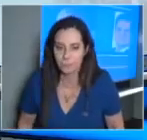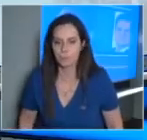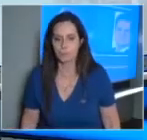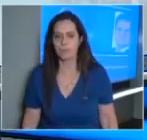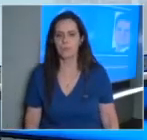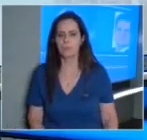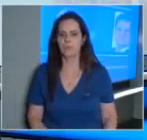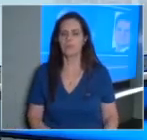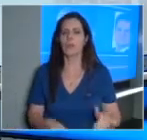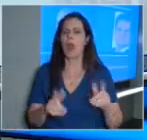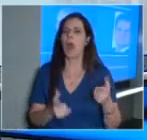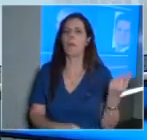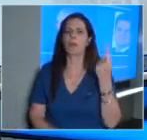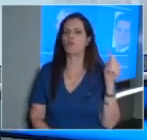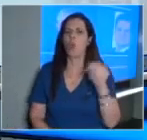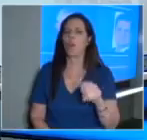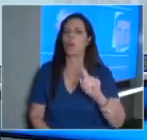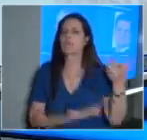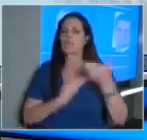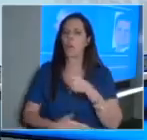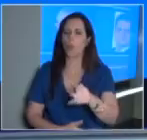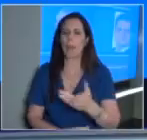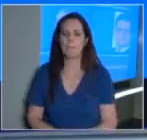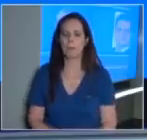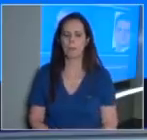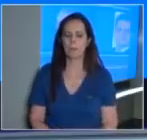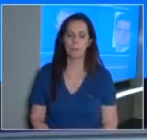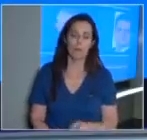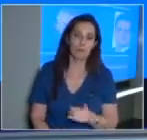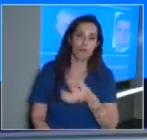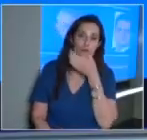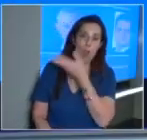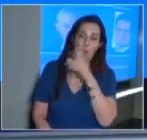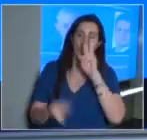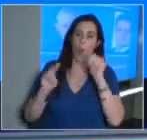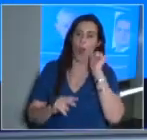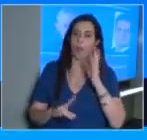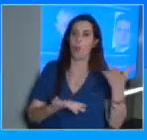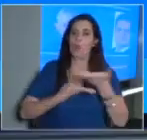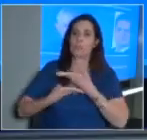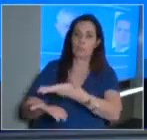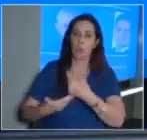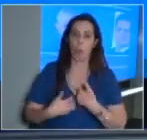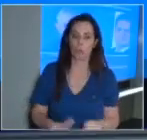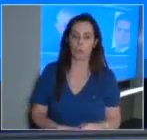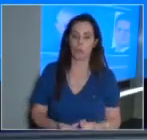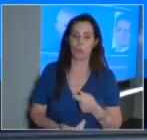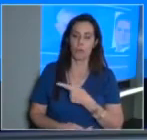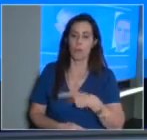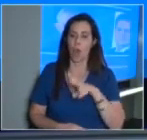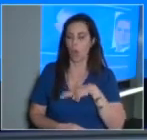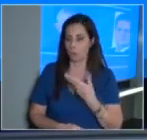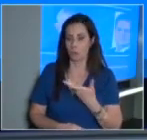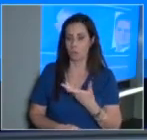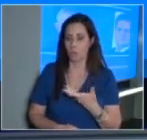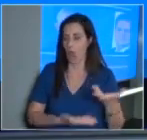עבאס, למה הייתם היחידים שלא הוזמנו? את זה אפשר לשאול את כחול לבן. הם שהיו אחראים